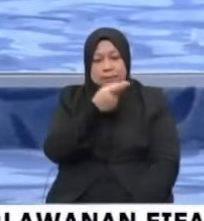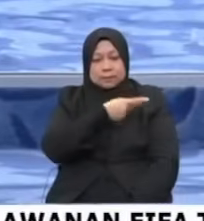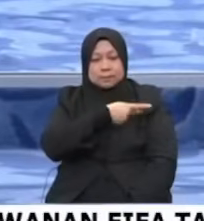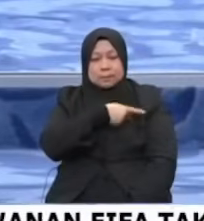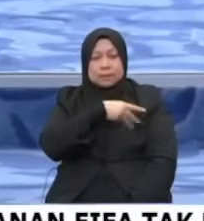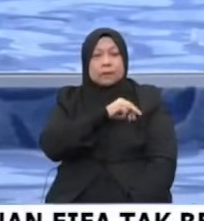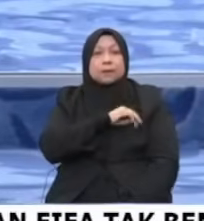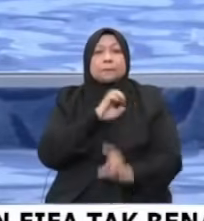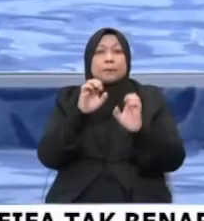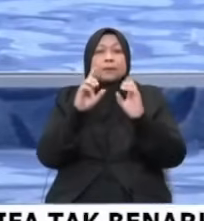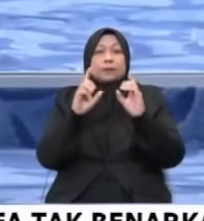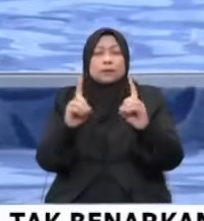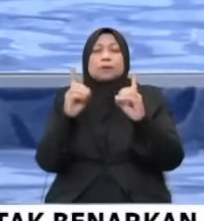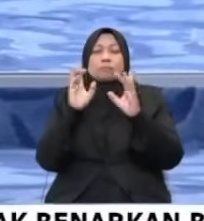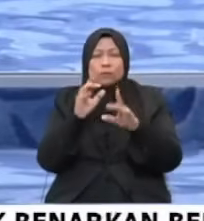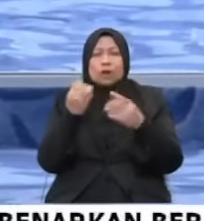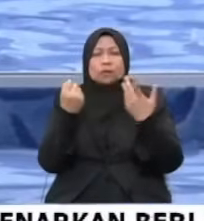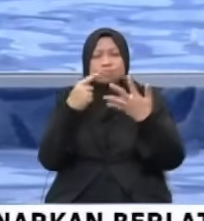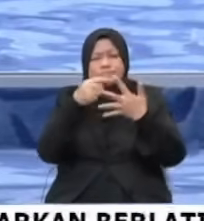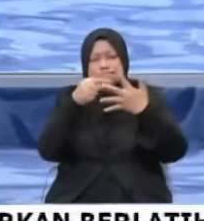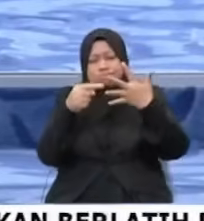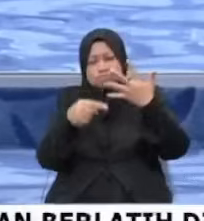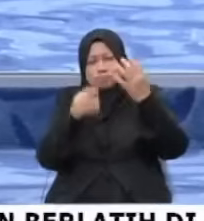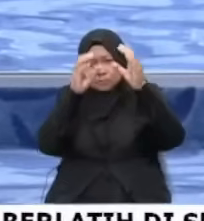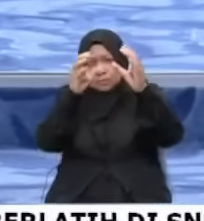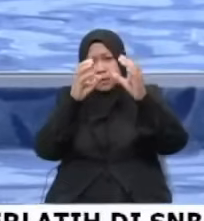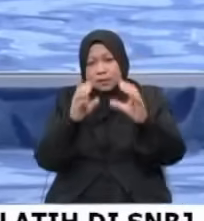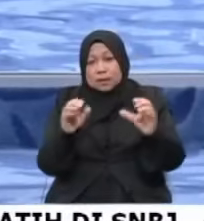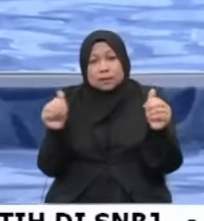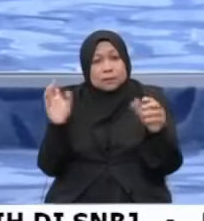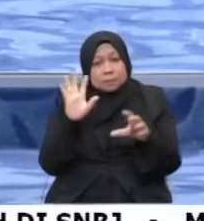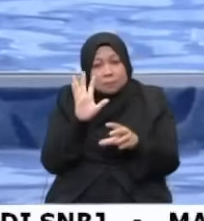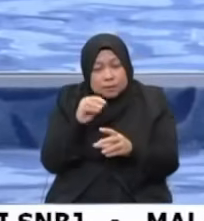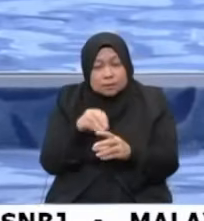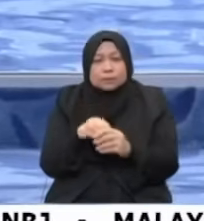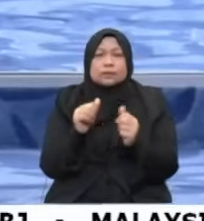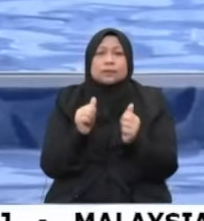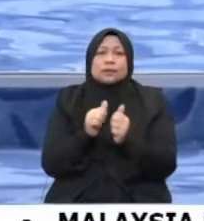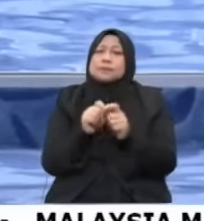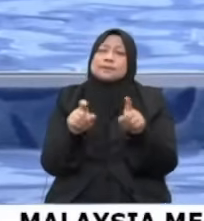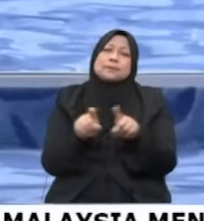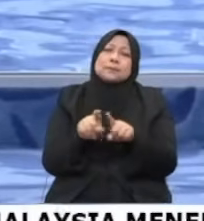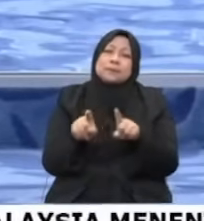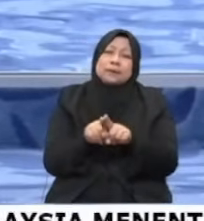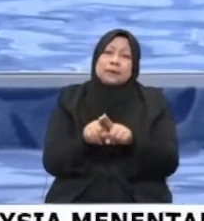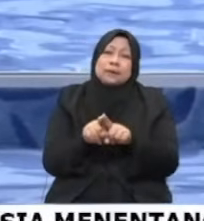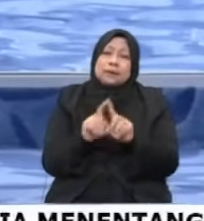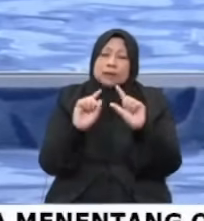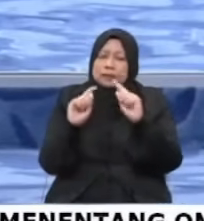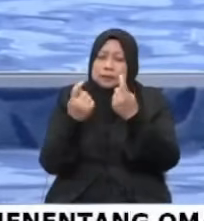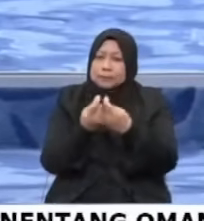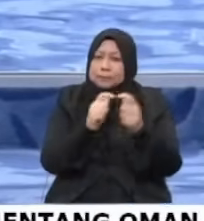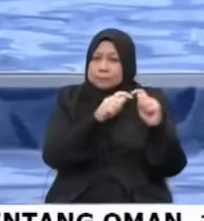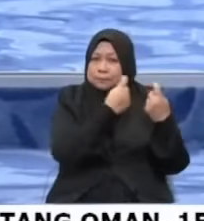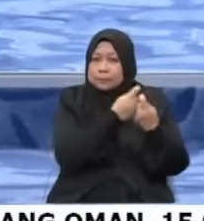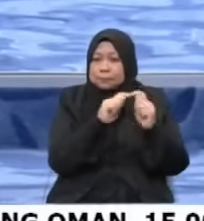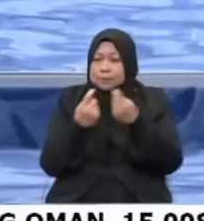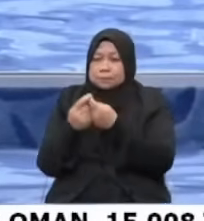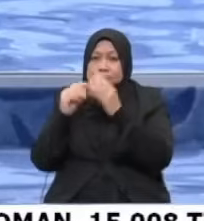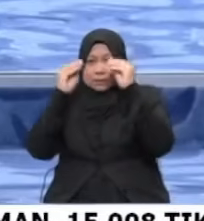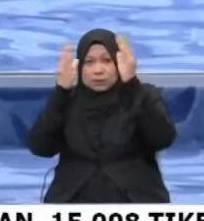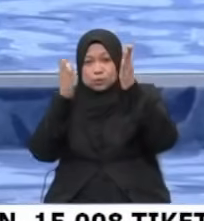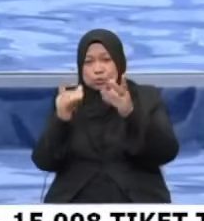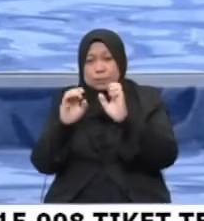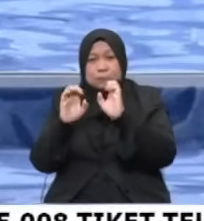pendidikan telah mengambil beberapa langkah termasuk dengan juga beberapa kumpulan pendidikan